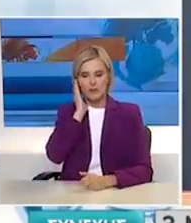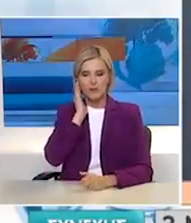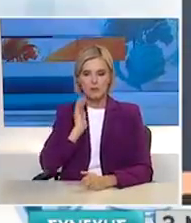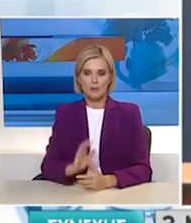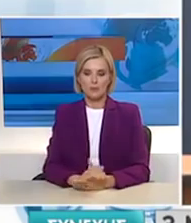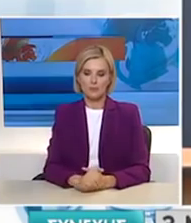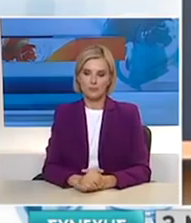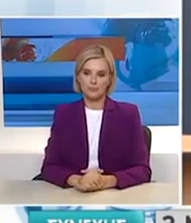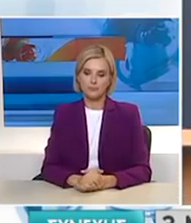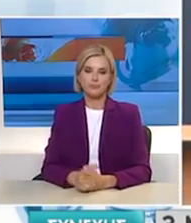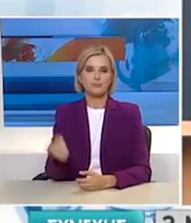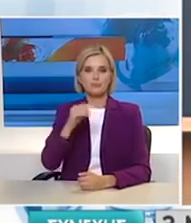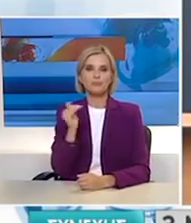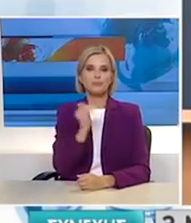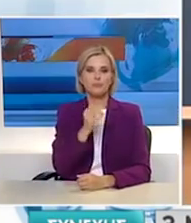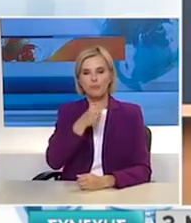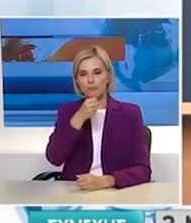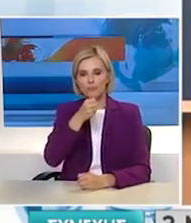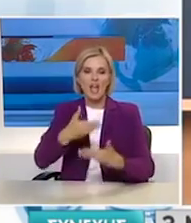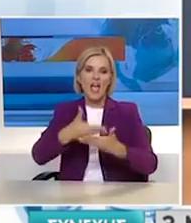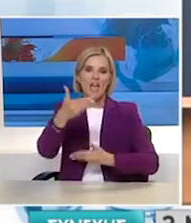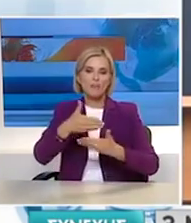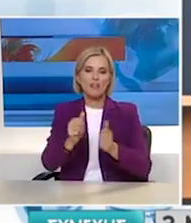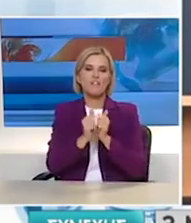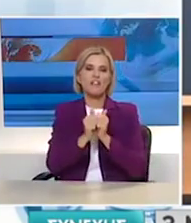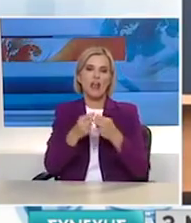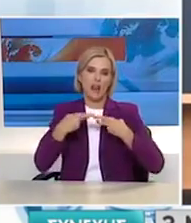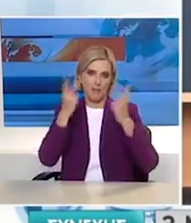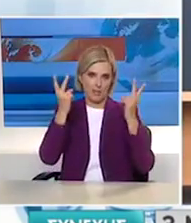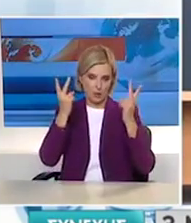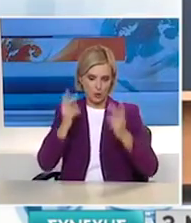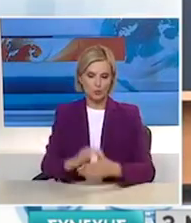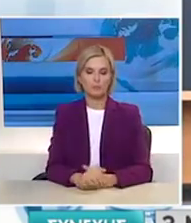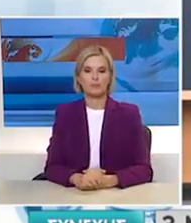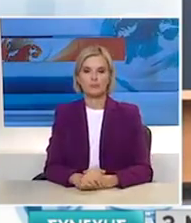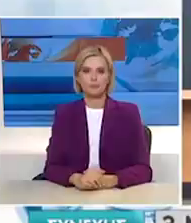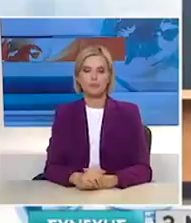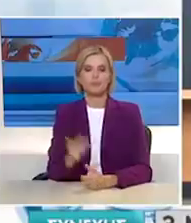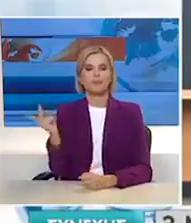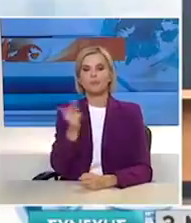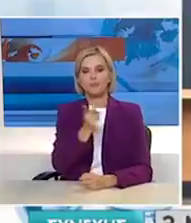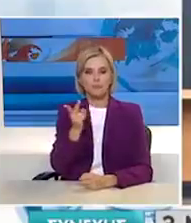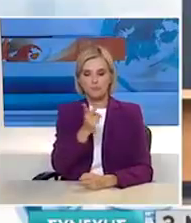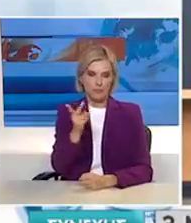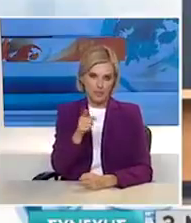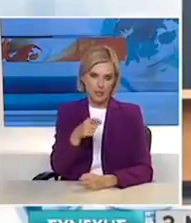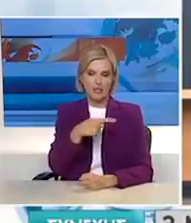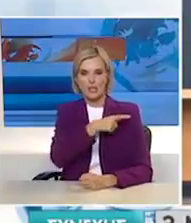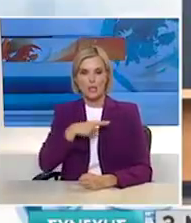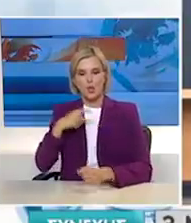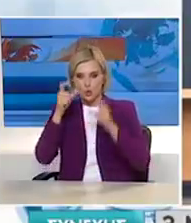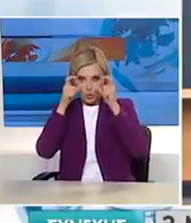Η κυρία Παπαδομαρκάκη από την εφημερίδα Φιλελεύθερος και το liberal.gr. Κύριε Τσιόδρα και κύριε Κοντοζαμάνη, με τις